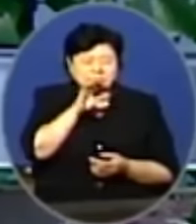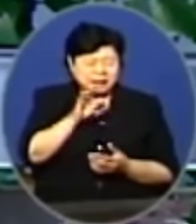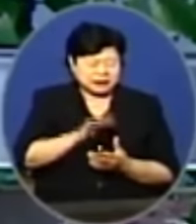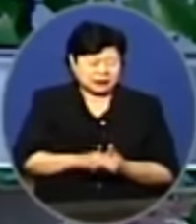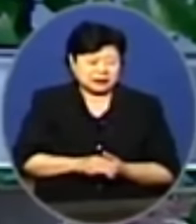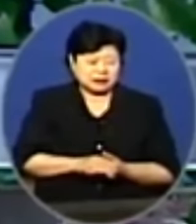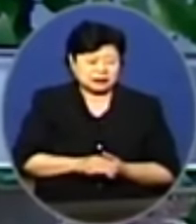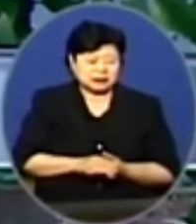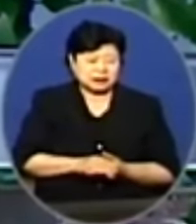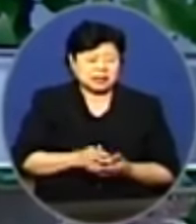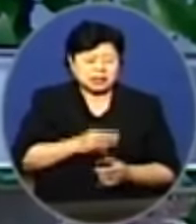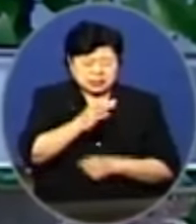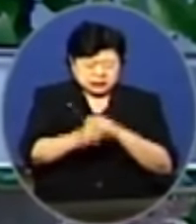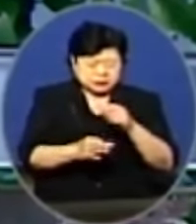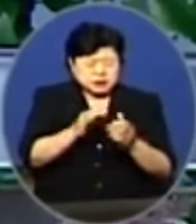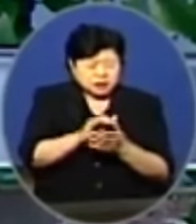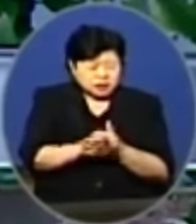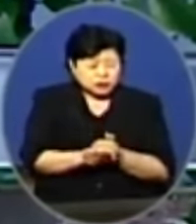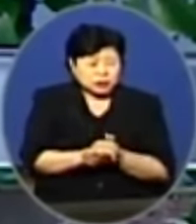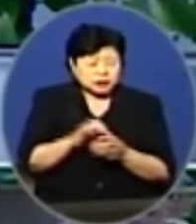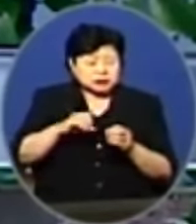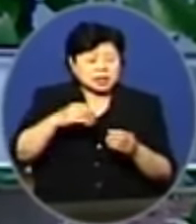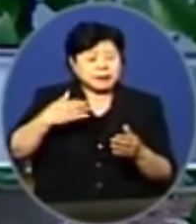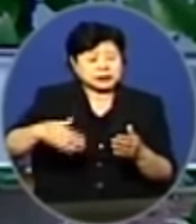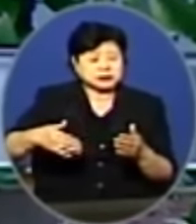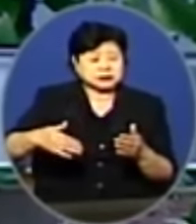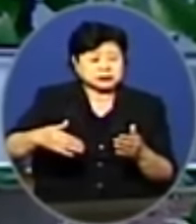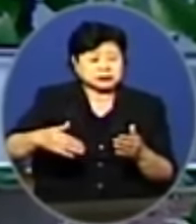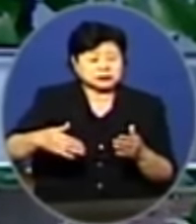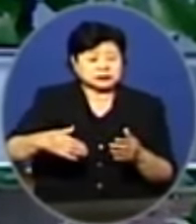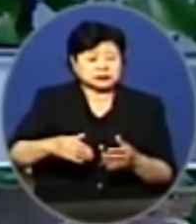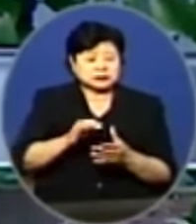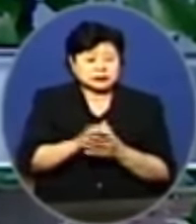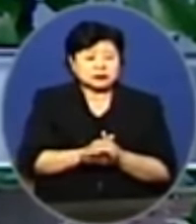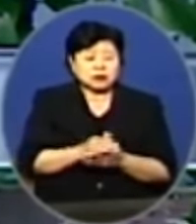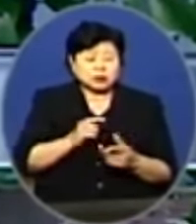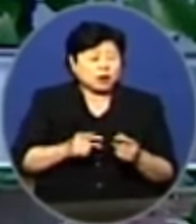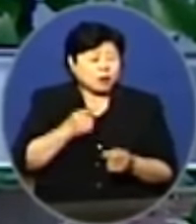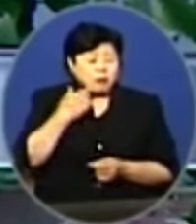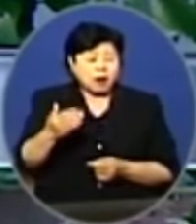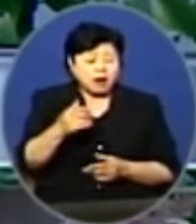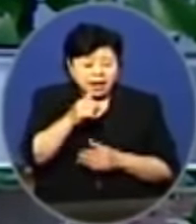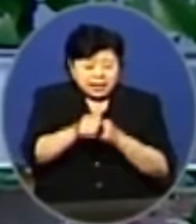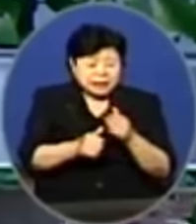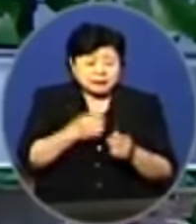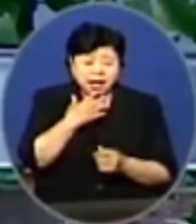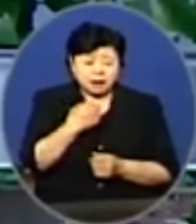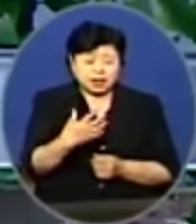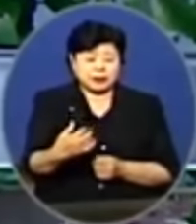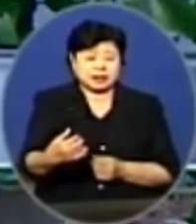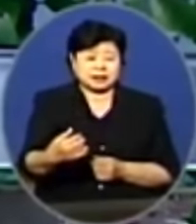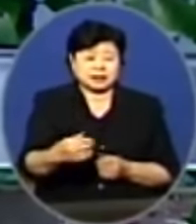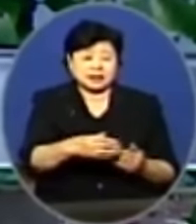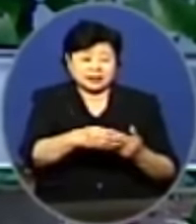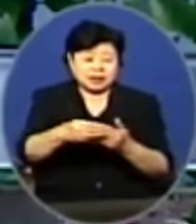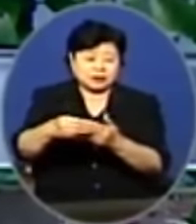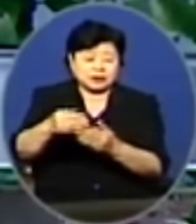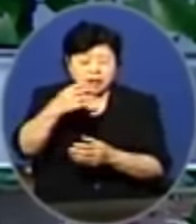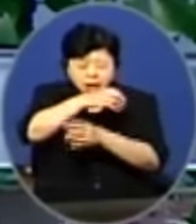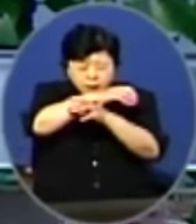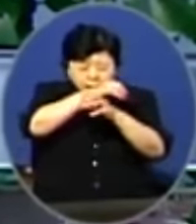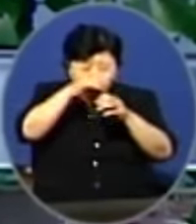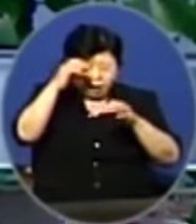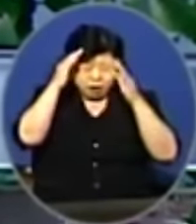아브라함이 12년을 기도했는데도 응답이 없는데 더 무슨 기도를 필요합니까? 그러니 하나님이 아브라함을 데리고 나와서